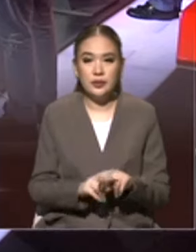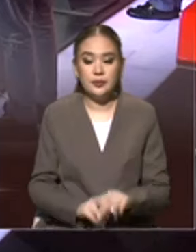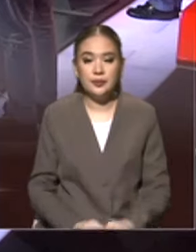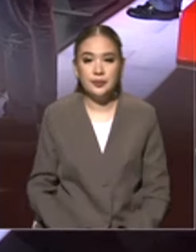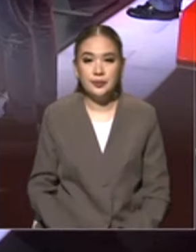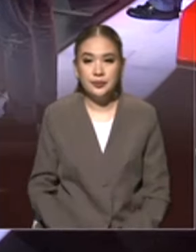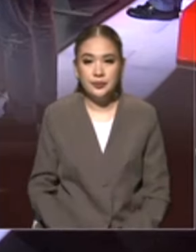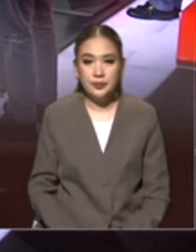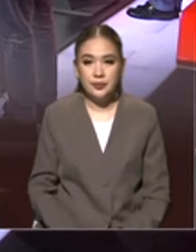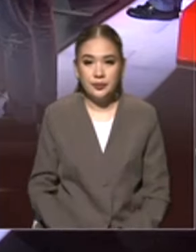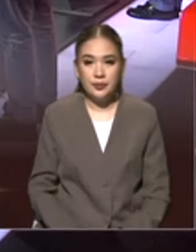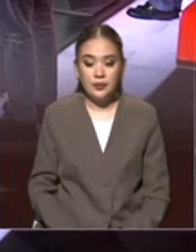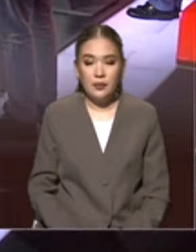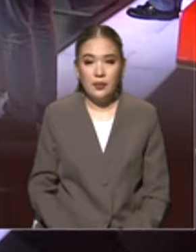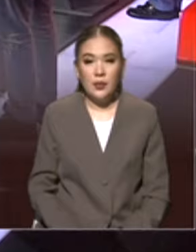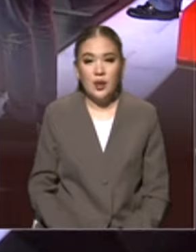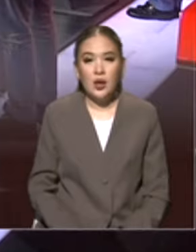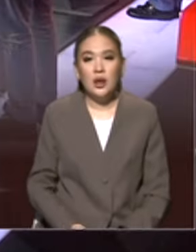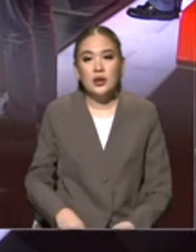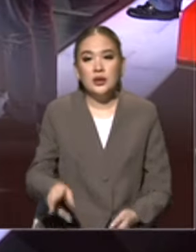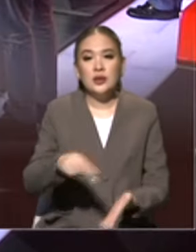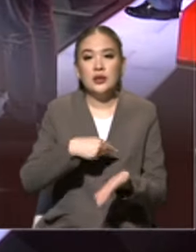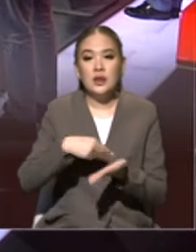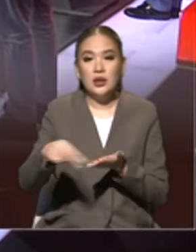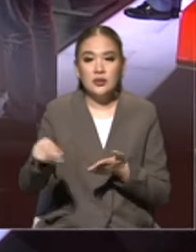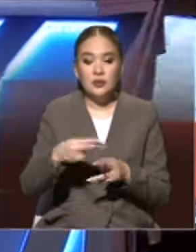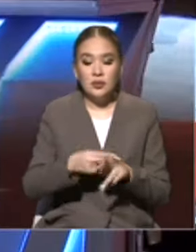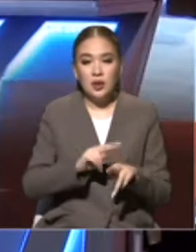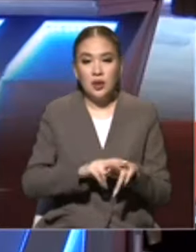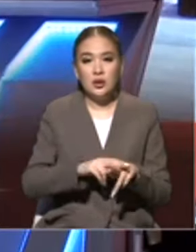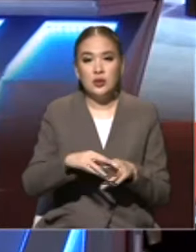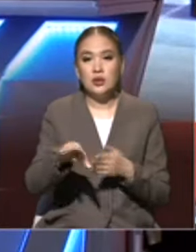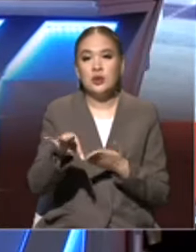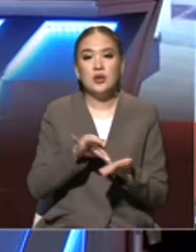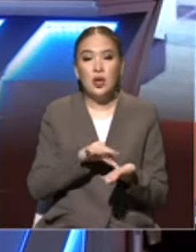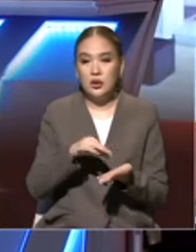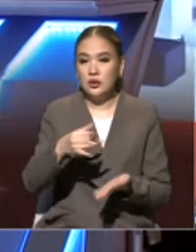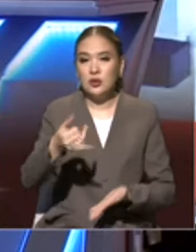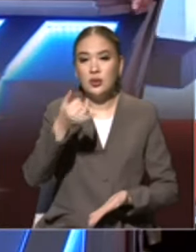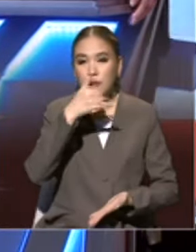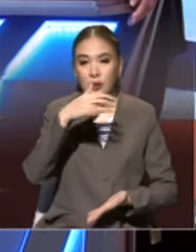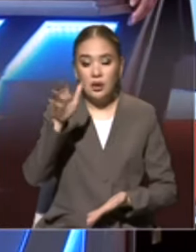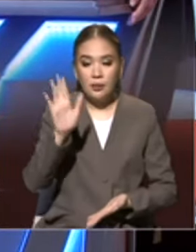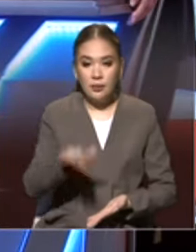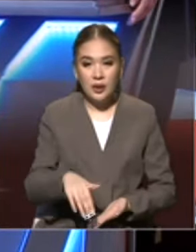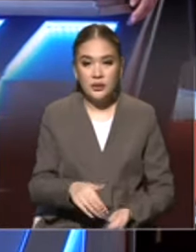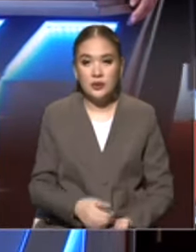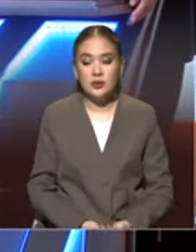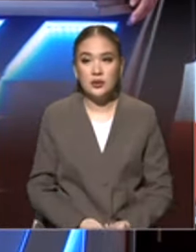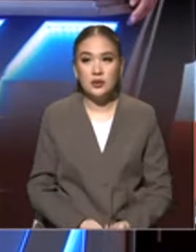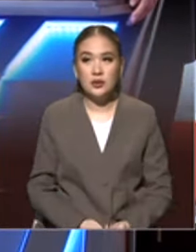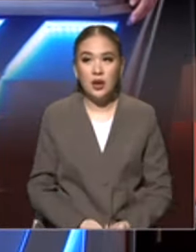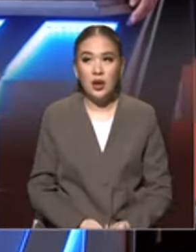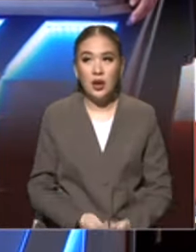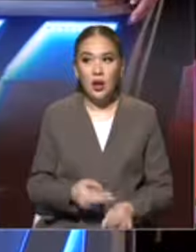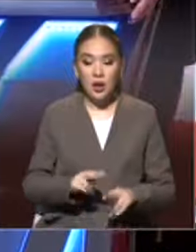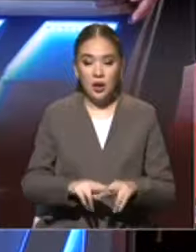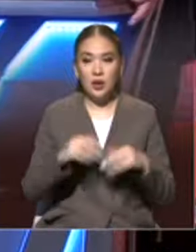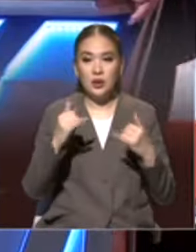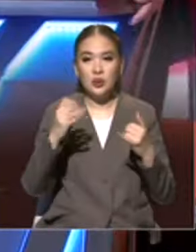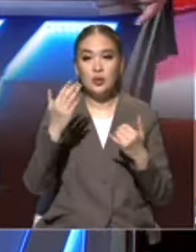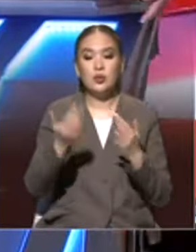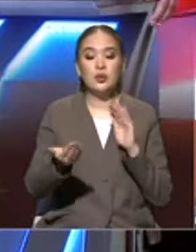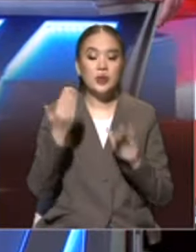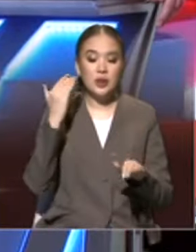барлығы жаңағы бір көзін сатып алу, ол жаңағы орысша айтқанда массовый характер болмайды ол жерде. Егерде енді өткен заң